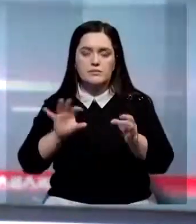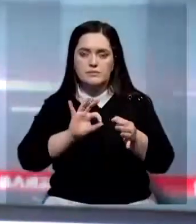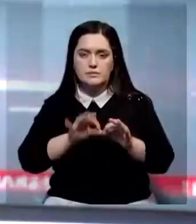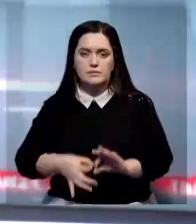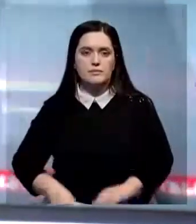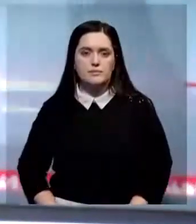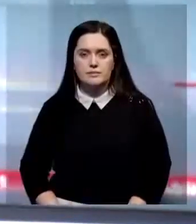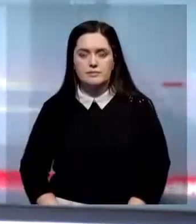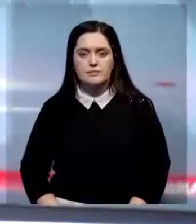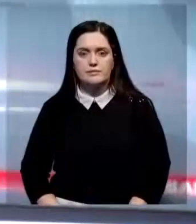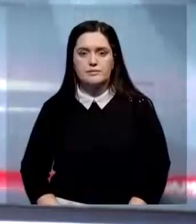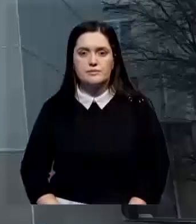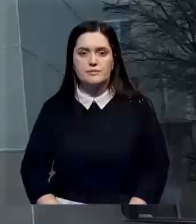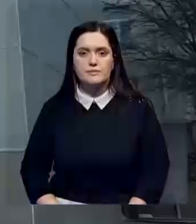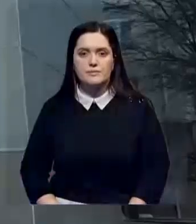помощь. Артем Грапов расскажет.